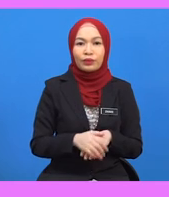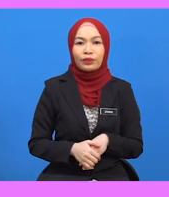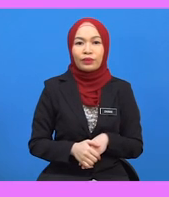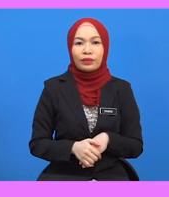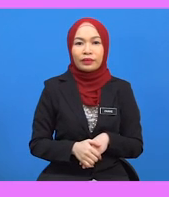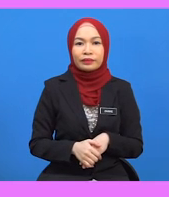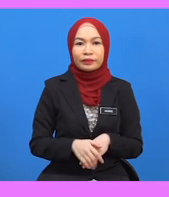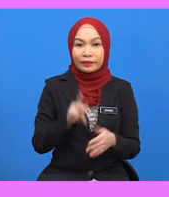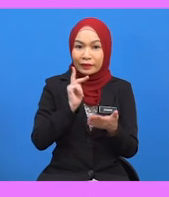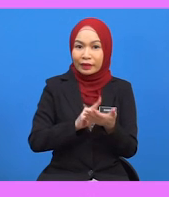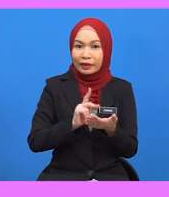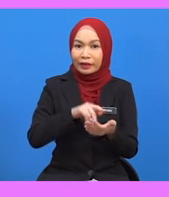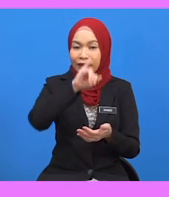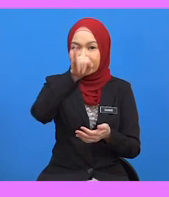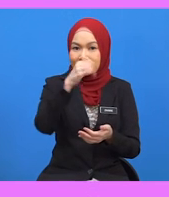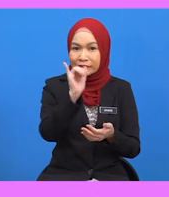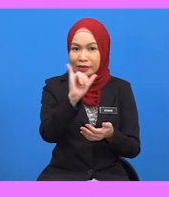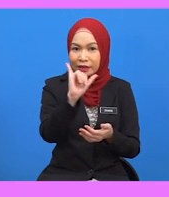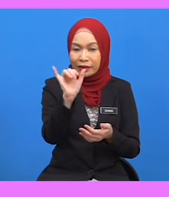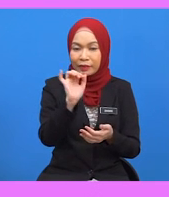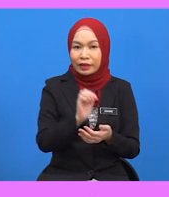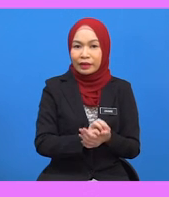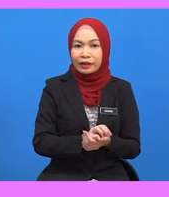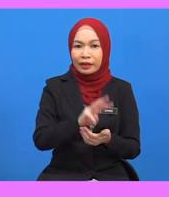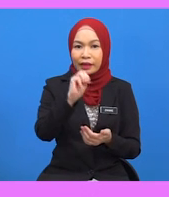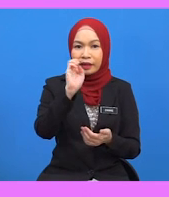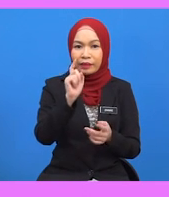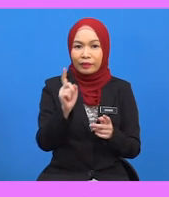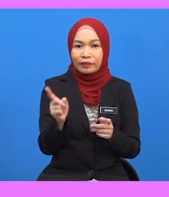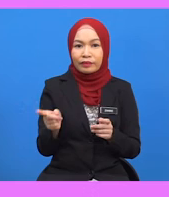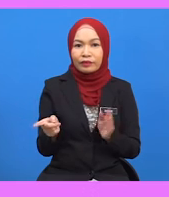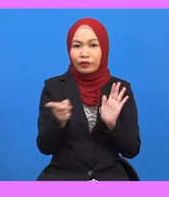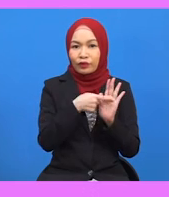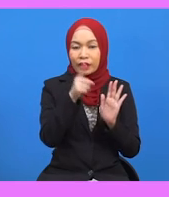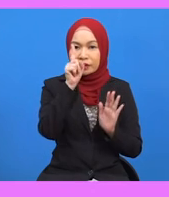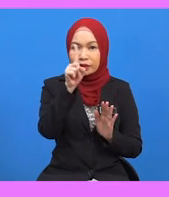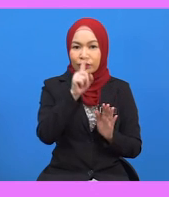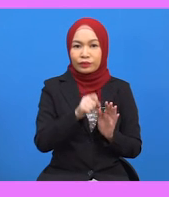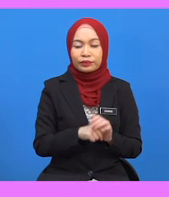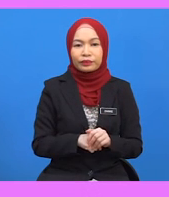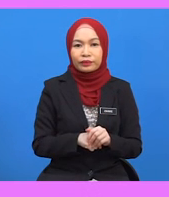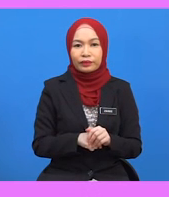8.3.1.1, kira J sama dengan M tolak 1.